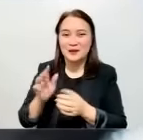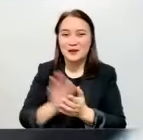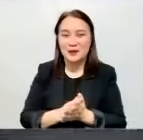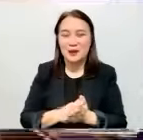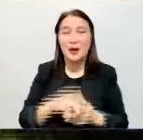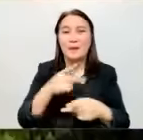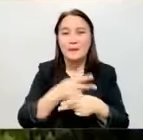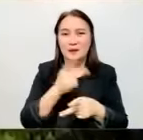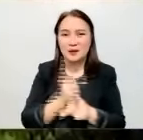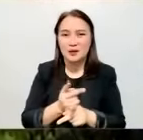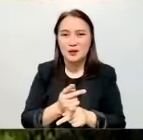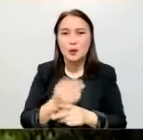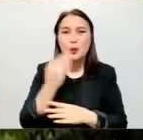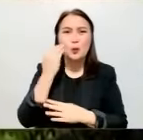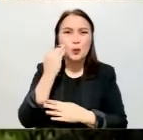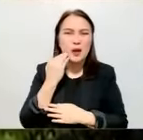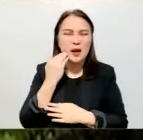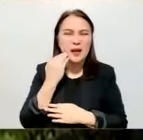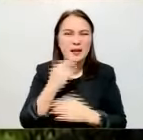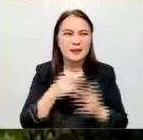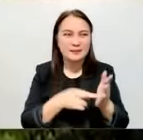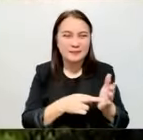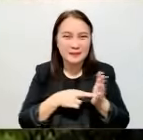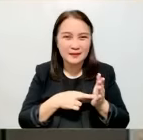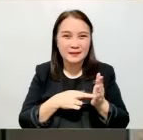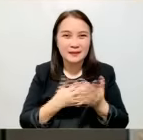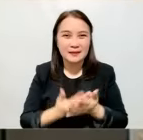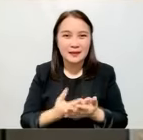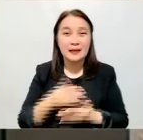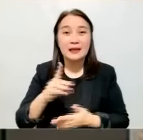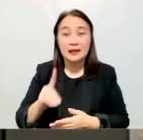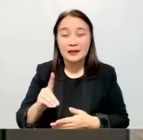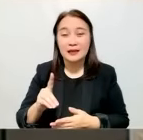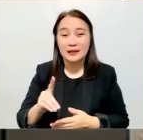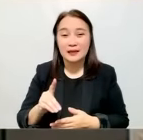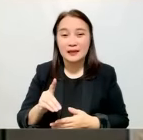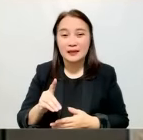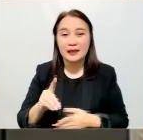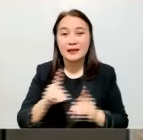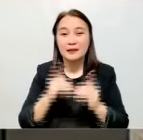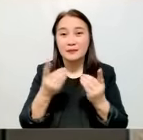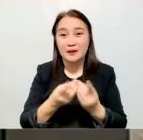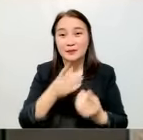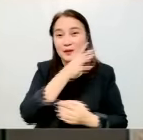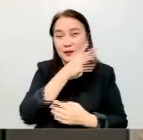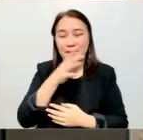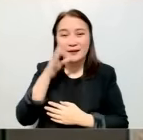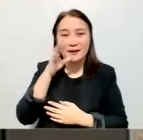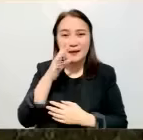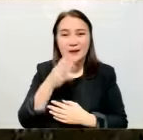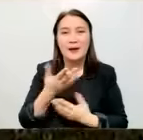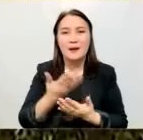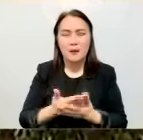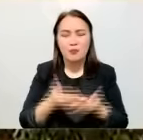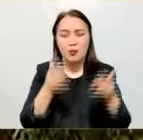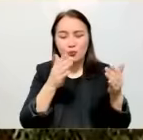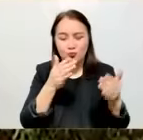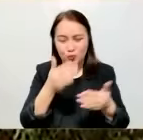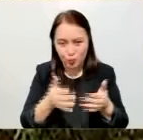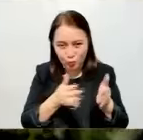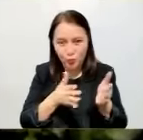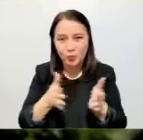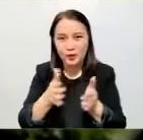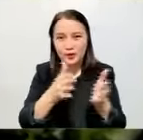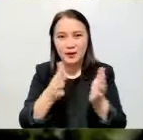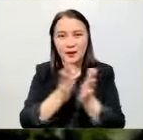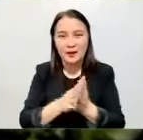ng demand. Ayon sa Department of Agriculture, gumagawa na sila ng paraan para paramihin palalo ang supply at tuloy-tuloy